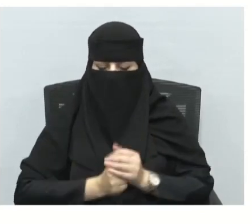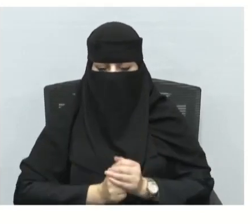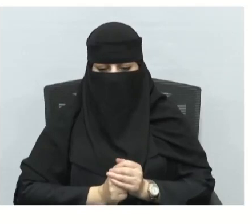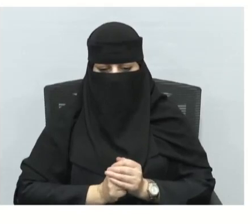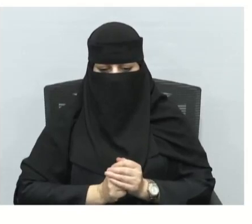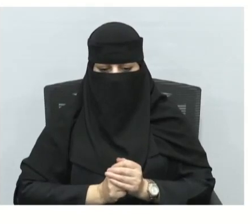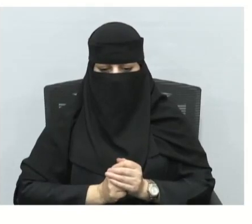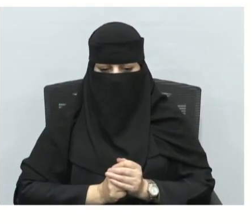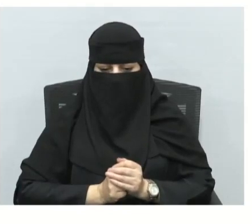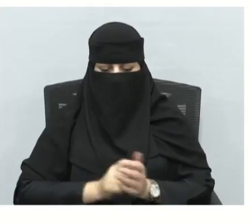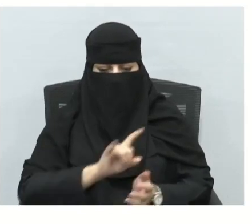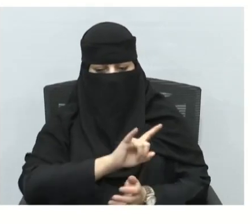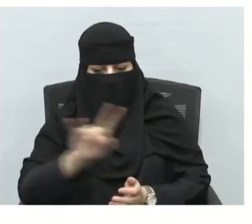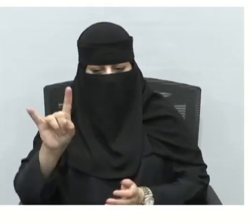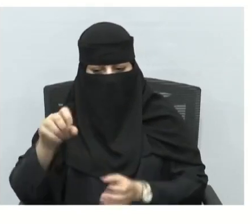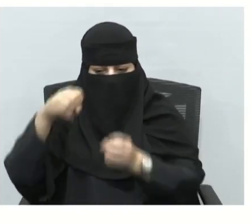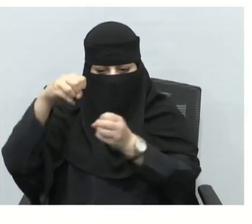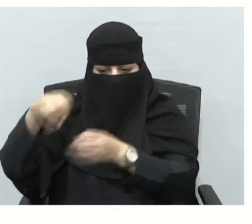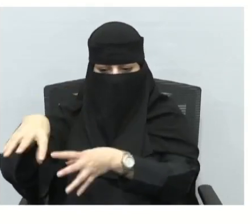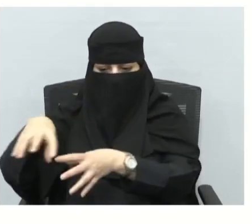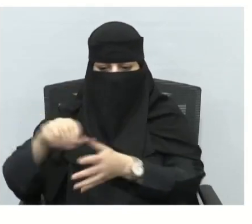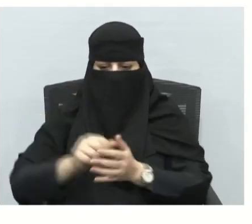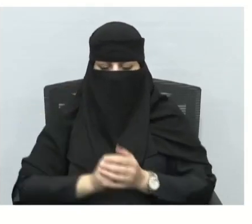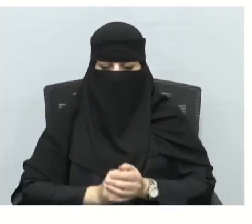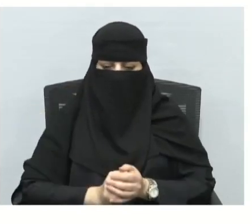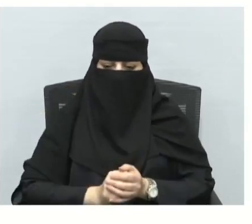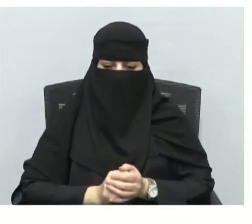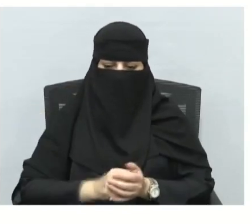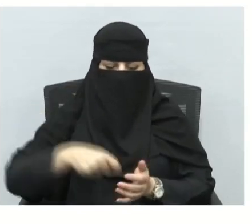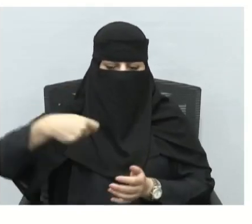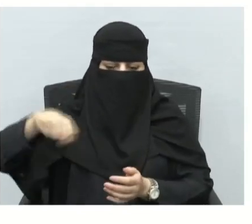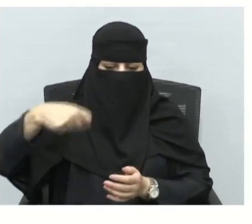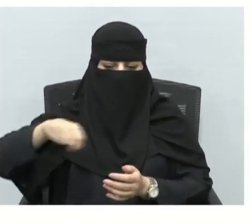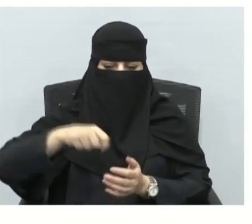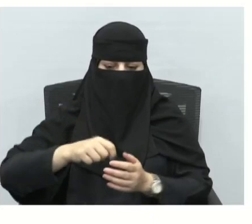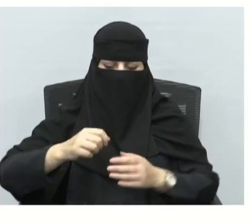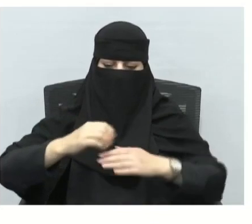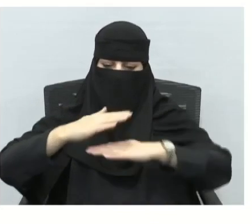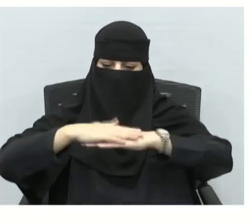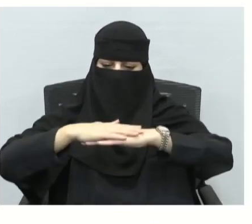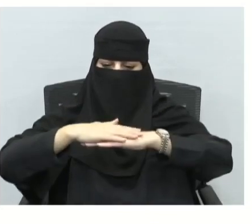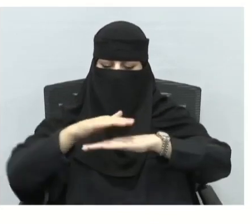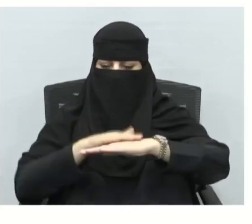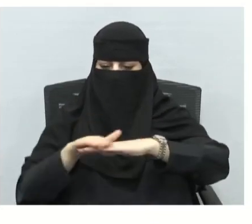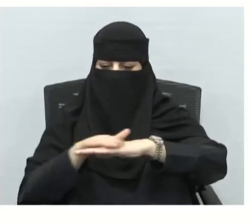الواني ولا ارمي الورقه على